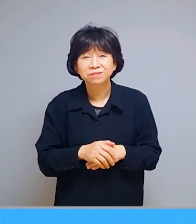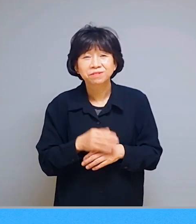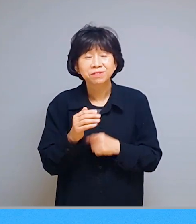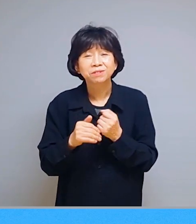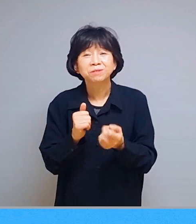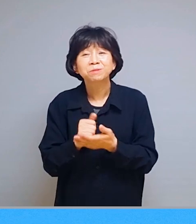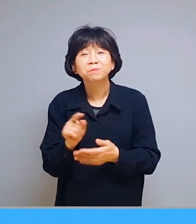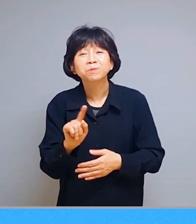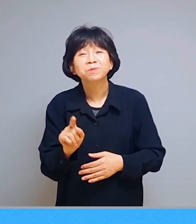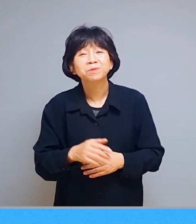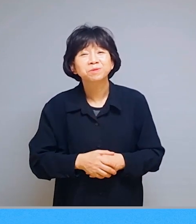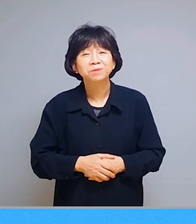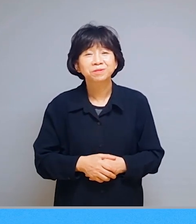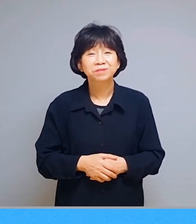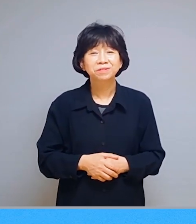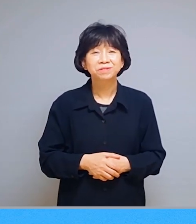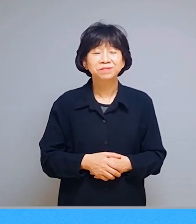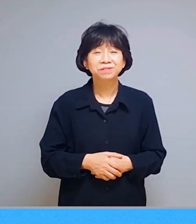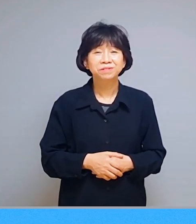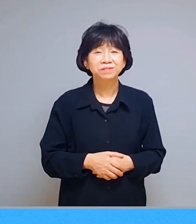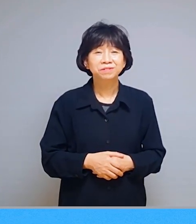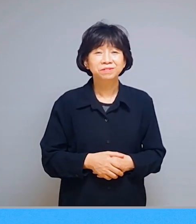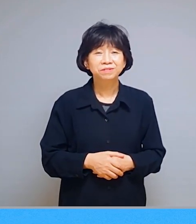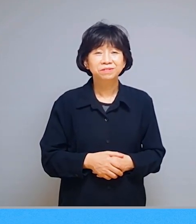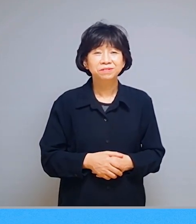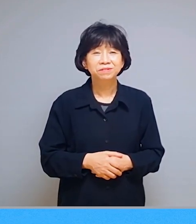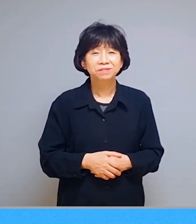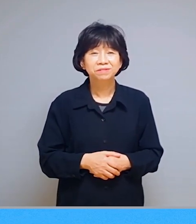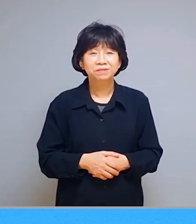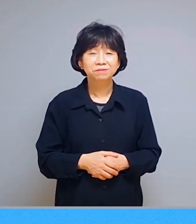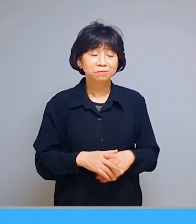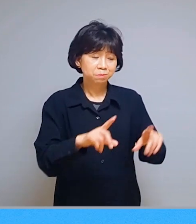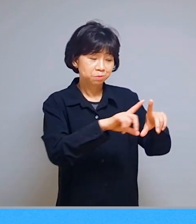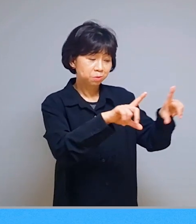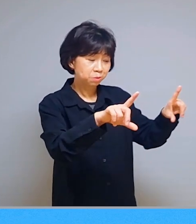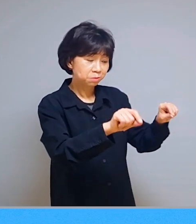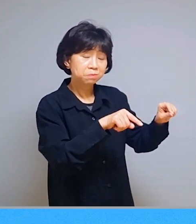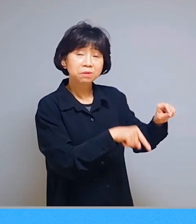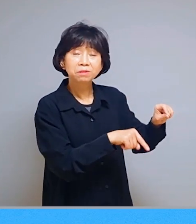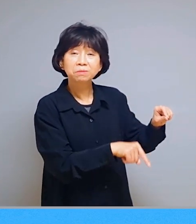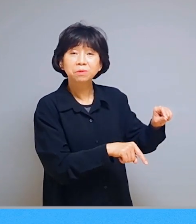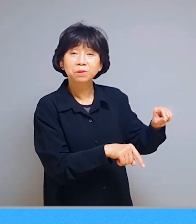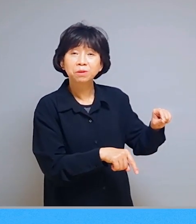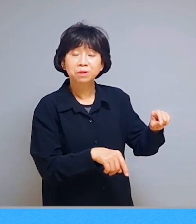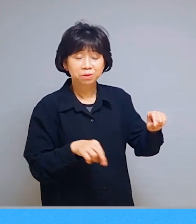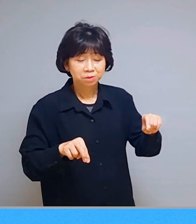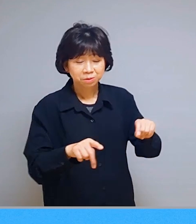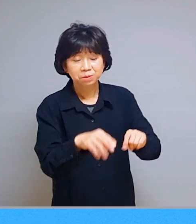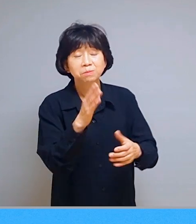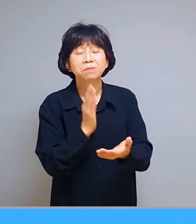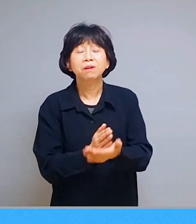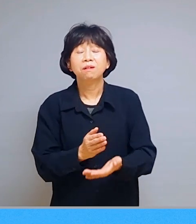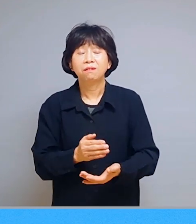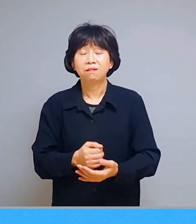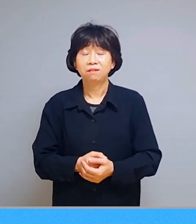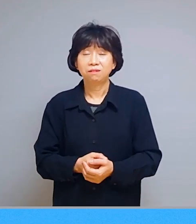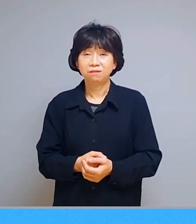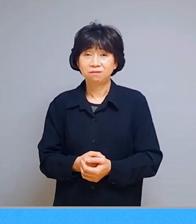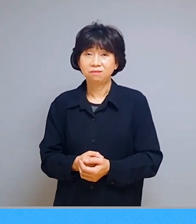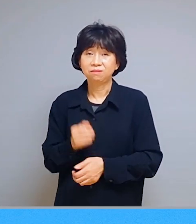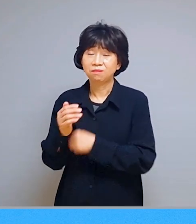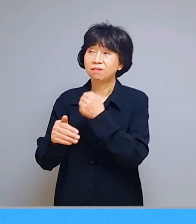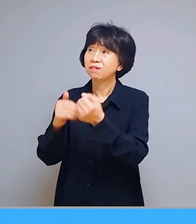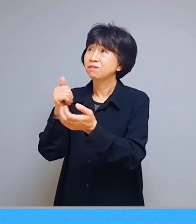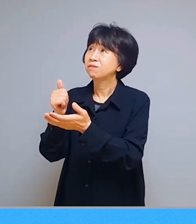하나님은 말씀하지 않으셨어요. 응답이 없습니다. 하나님이 침묵하십니다.